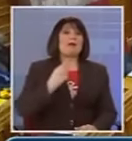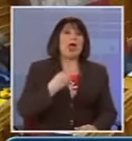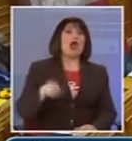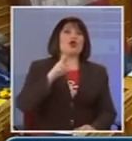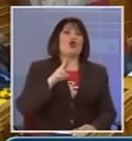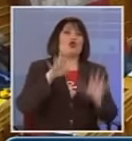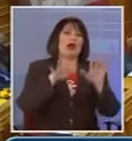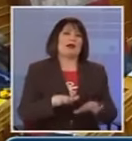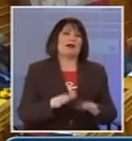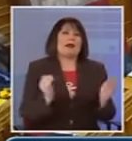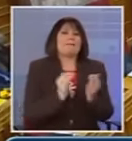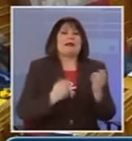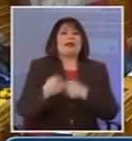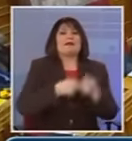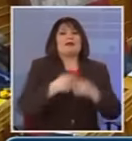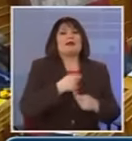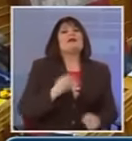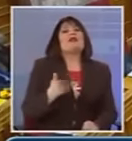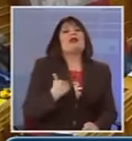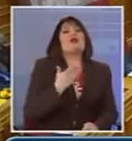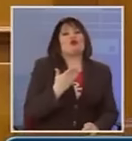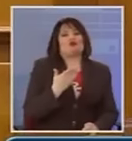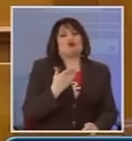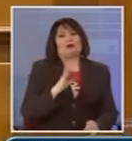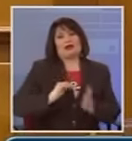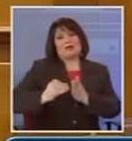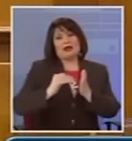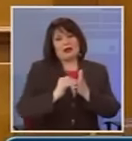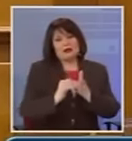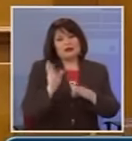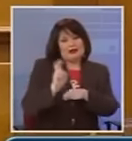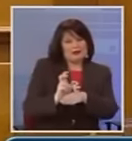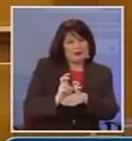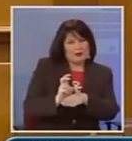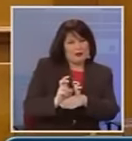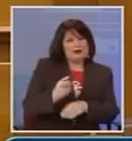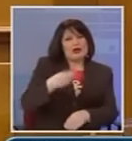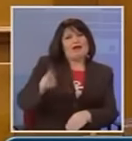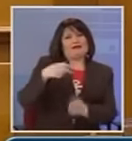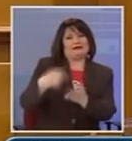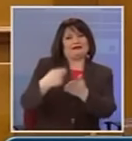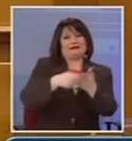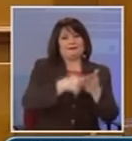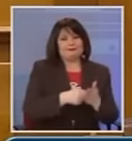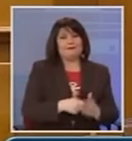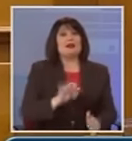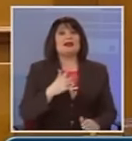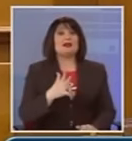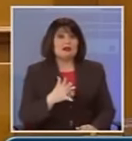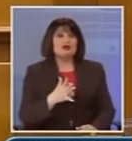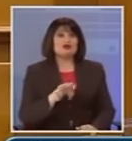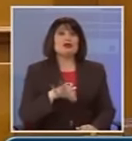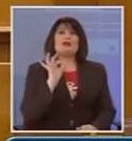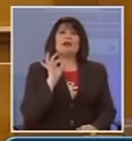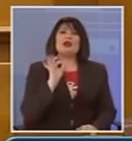Πολλές μικρομεσαίες επιχειρήσεις θα πουλήσουν κάποιους για να δώσουν αύξηση στους υπόλοιπους. Χώρια που μπορεί να καταστρατηγηθεί η επιλογή αυτή